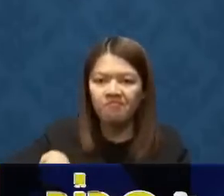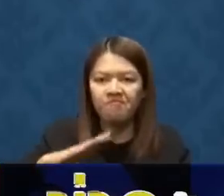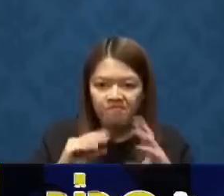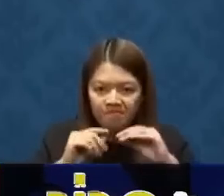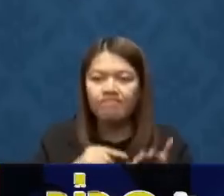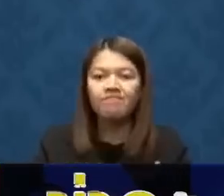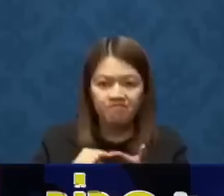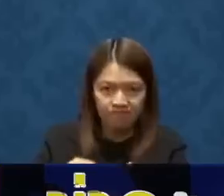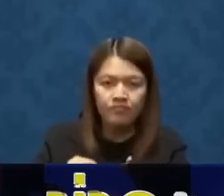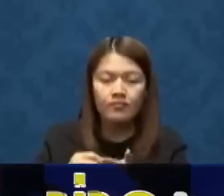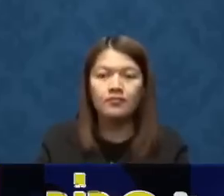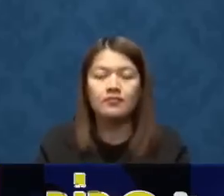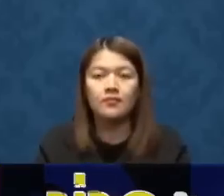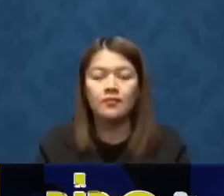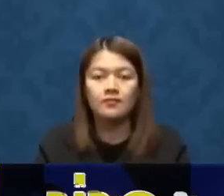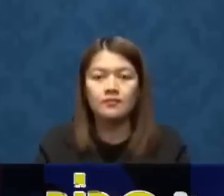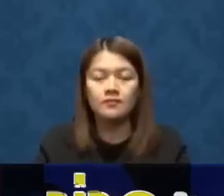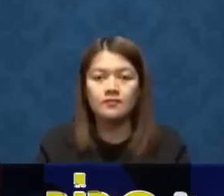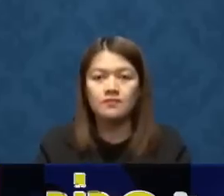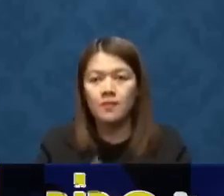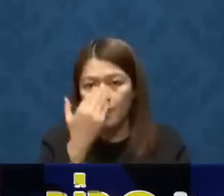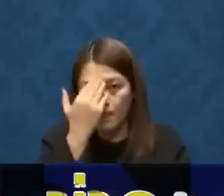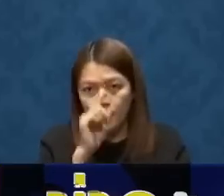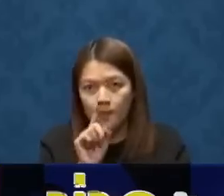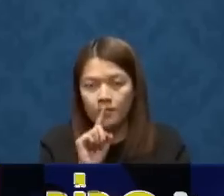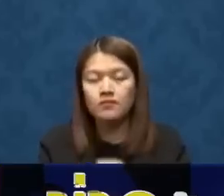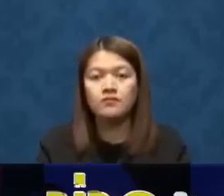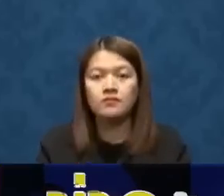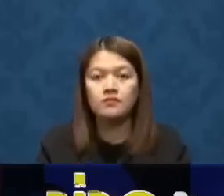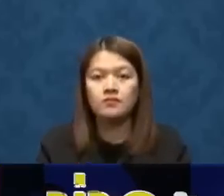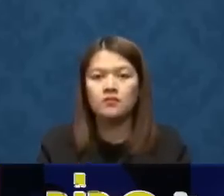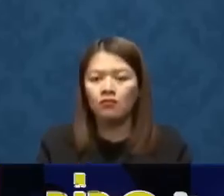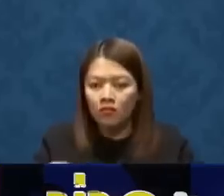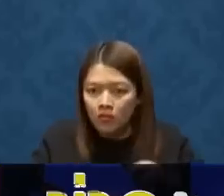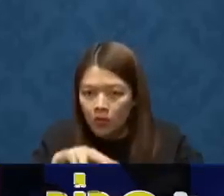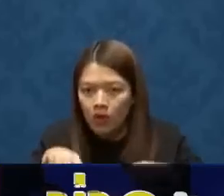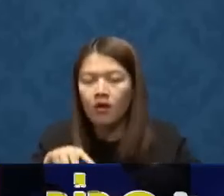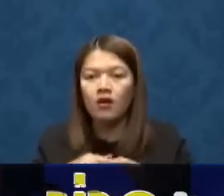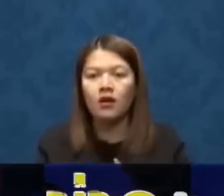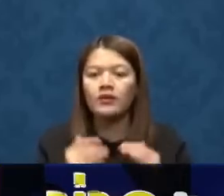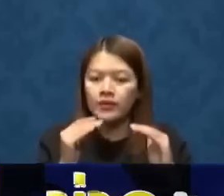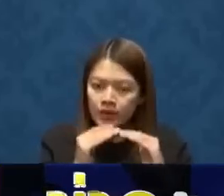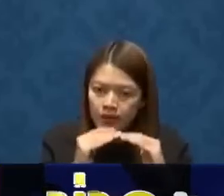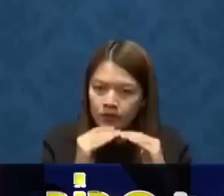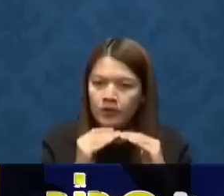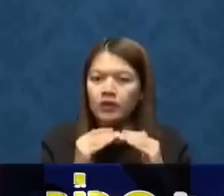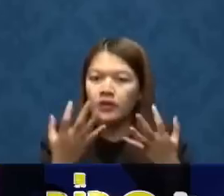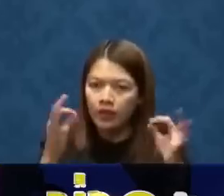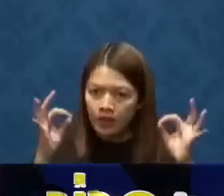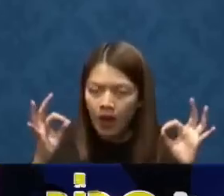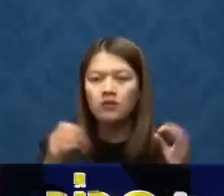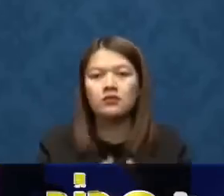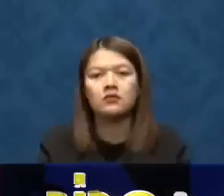ราะกฎหมายเดิมมีที่มาจากการเสนอของทุกฝ่ายผ่านความเห็นชอบจากทุกหน่วยงานที่เกี่ยวข้องกระทั่งเข้